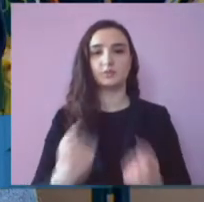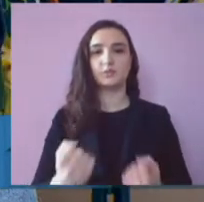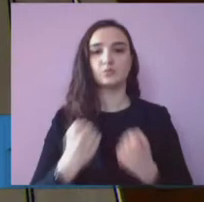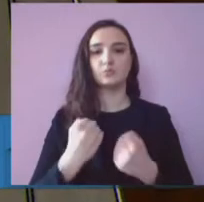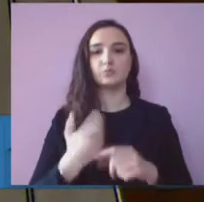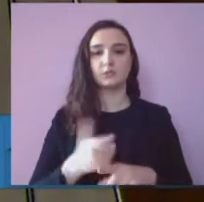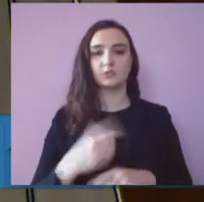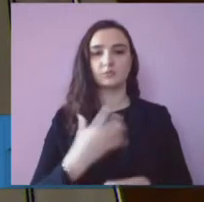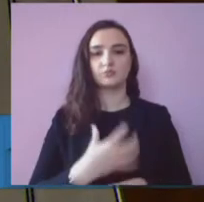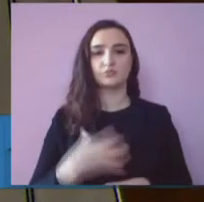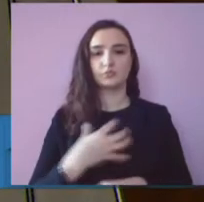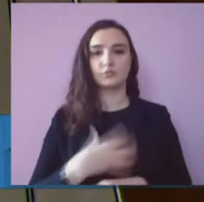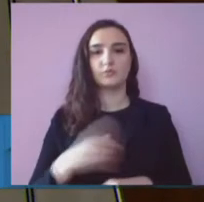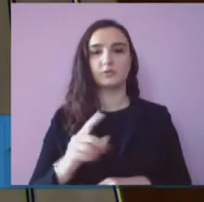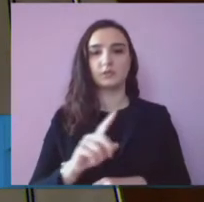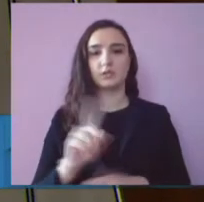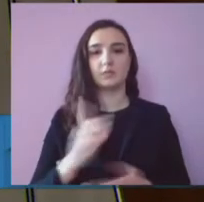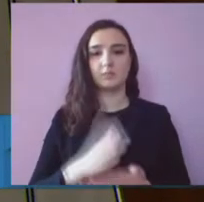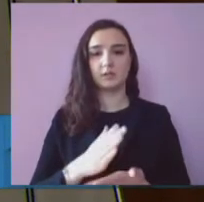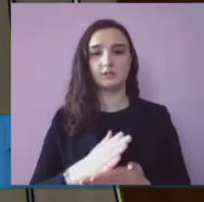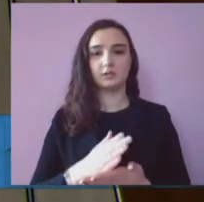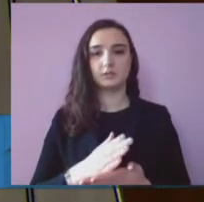მნიშვნელოვანი ფენომენია, რამე თუ